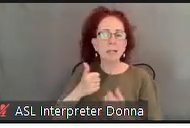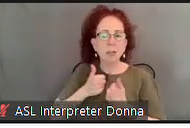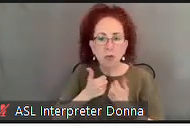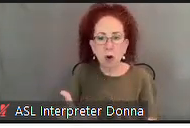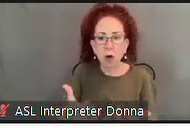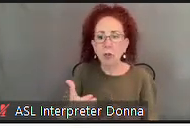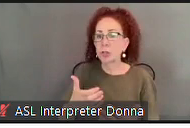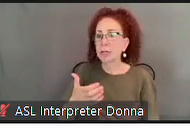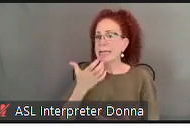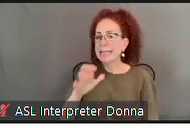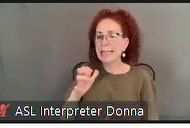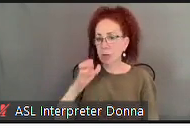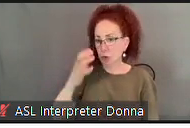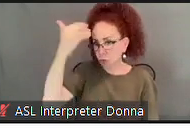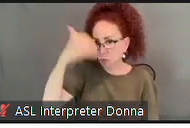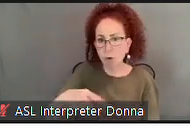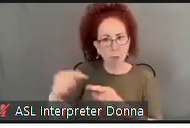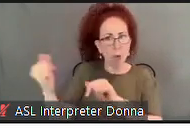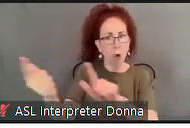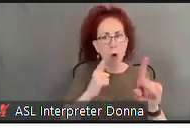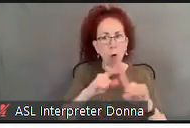如果在极端的情况下